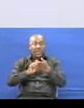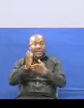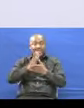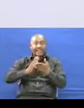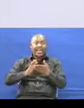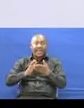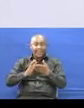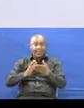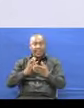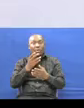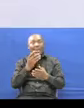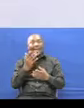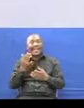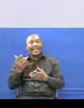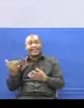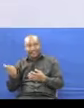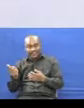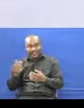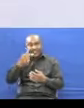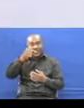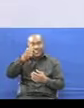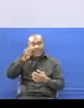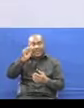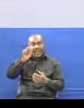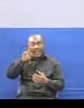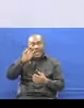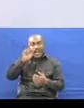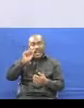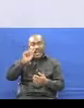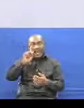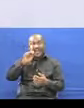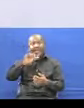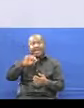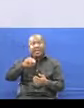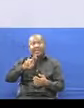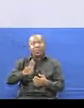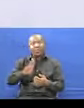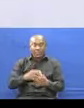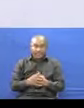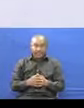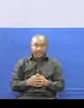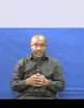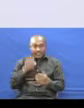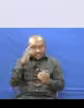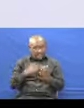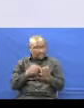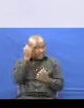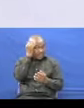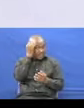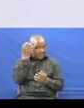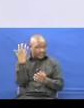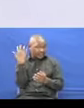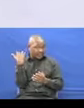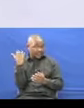Tunaanza vizuri. Kuwa makini, macho yako angalia na mimi mpaka mwisho. Hapa kama ni sehemu ungeandikaje? Unakumbuka zile hesabu